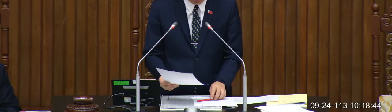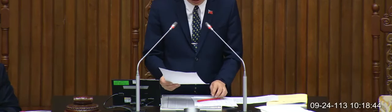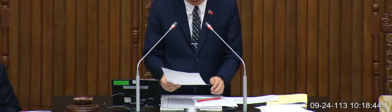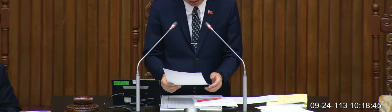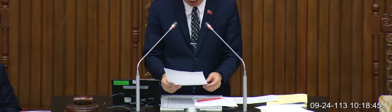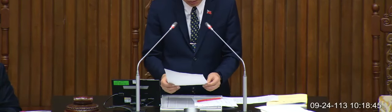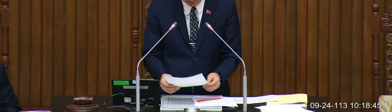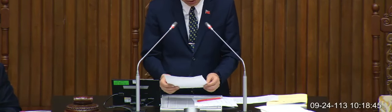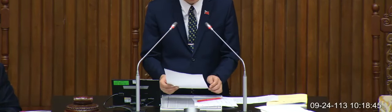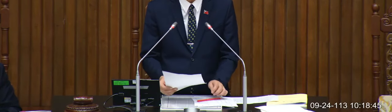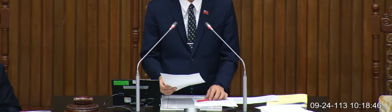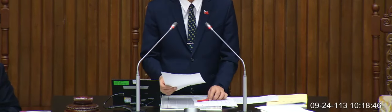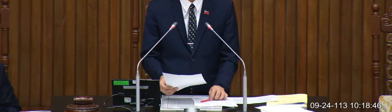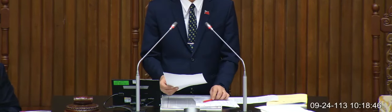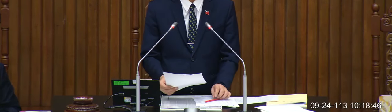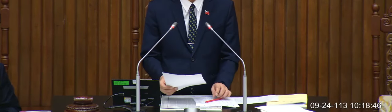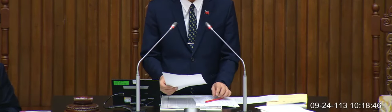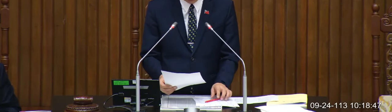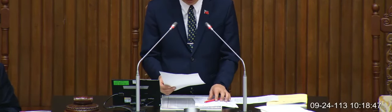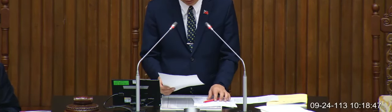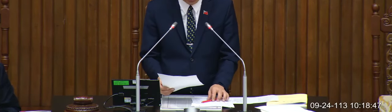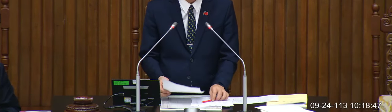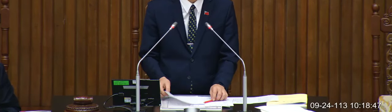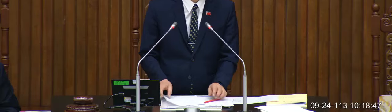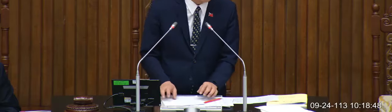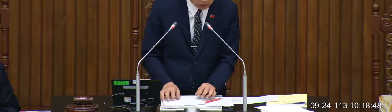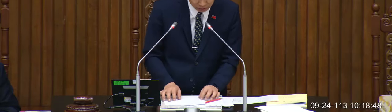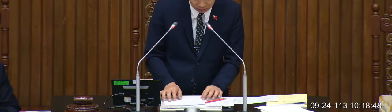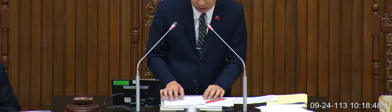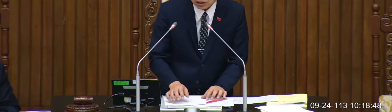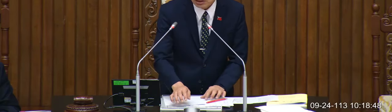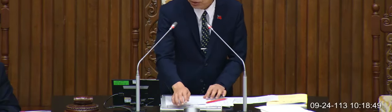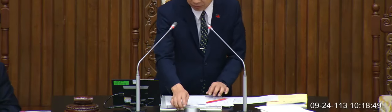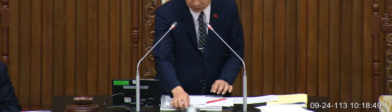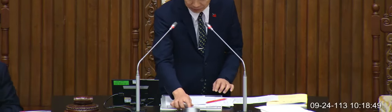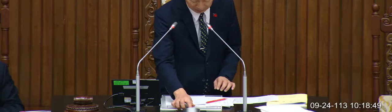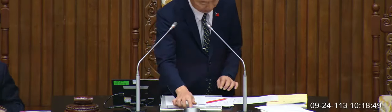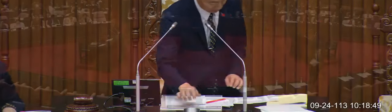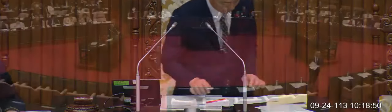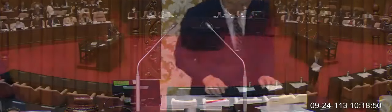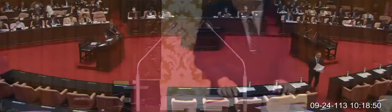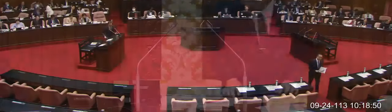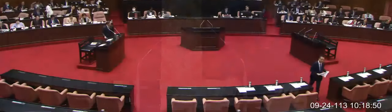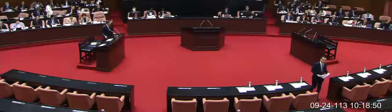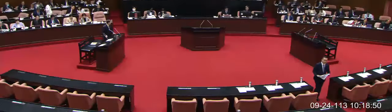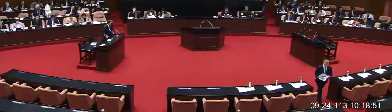报员会，现在我们休息10分钟，休息之后继续进行质询。